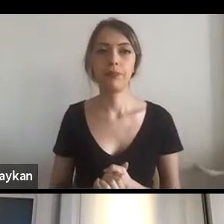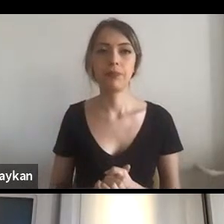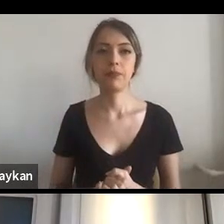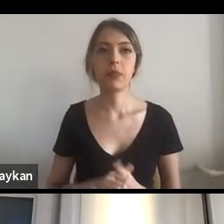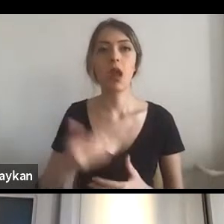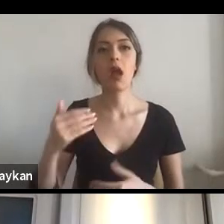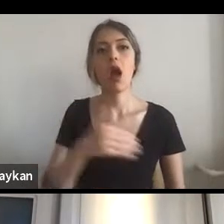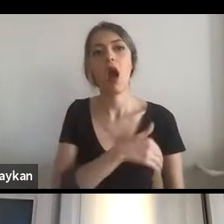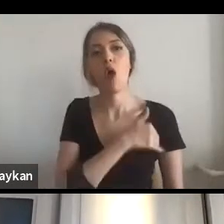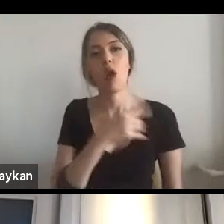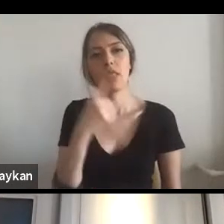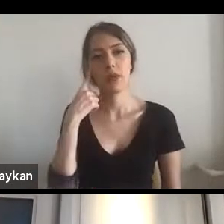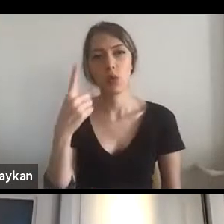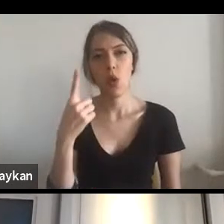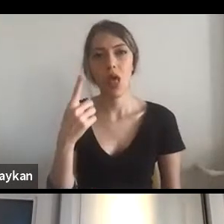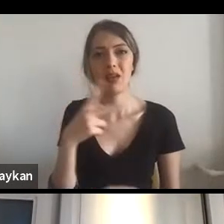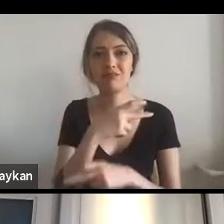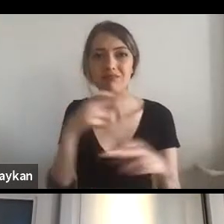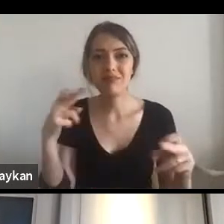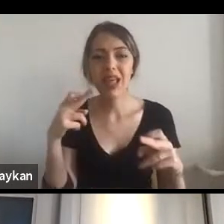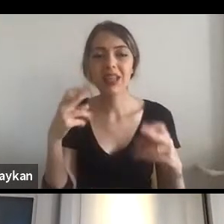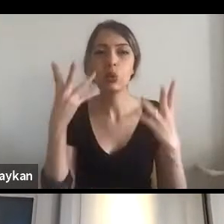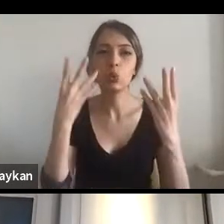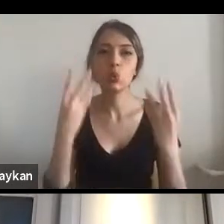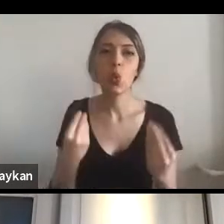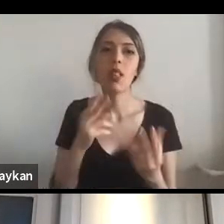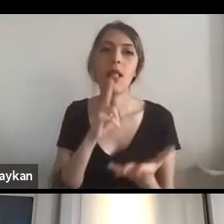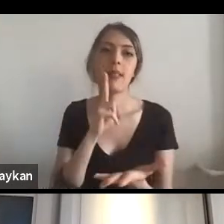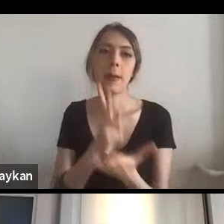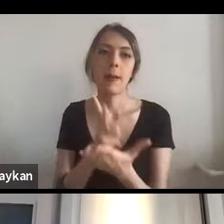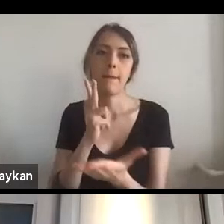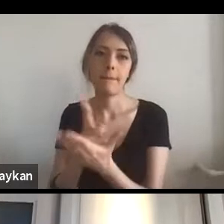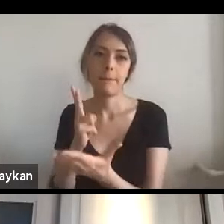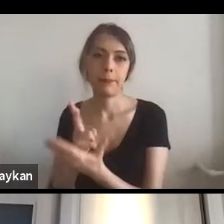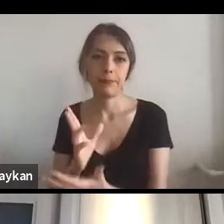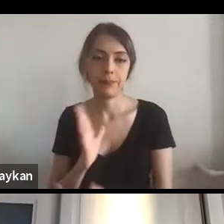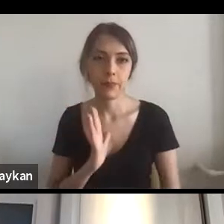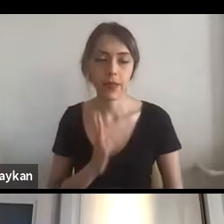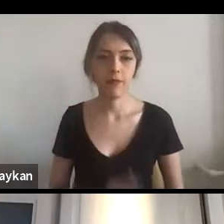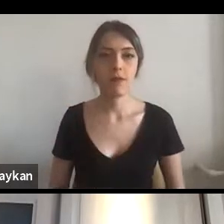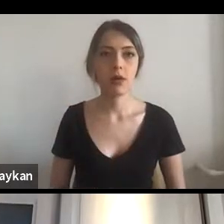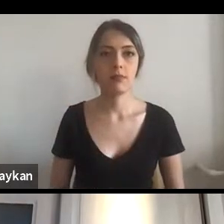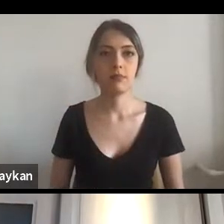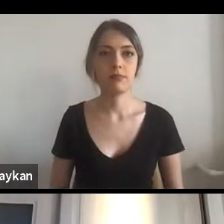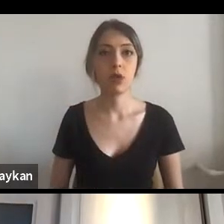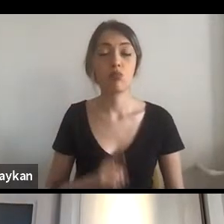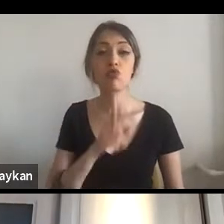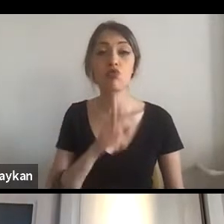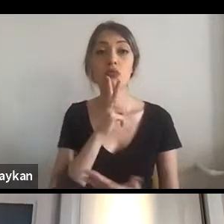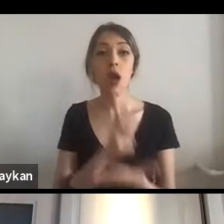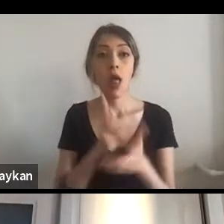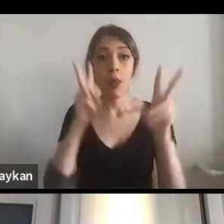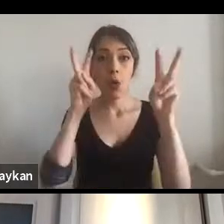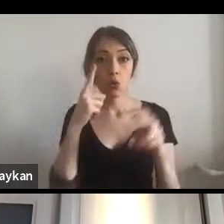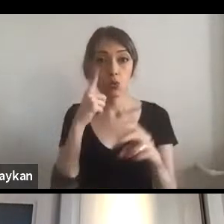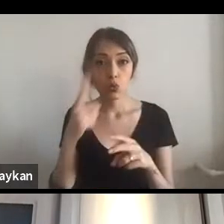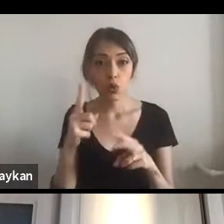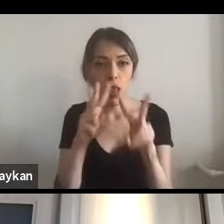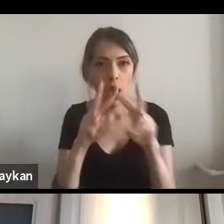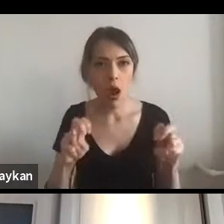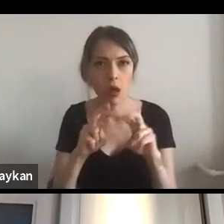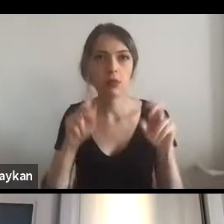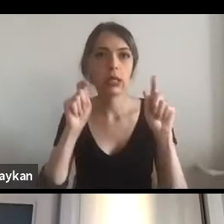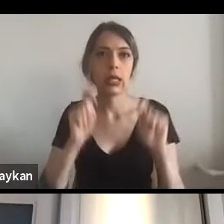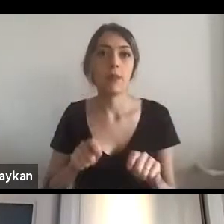avukatlar olarak eksik bulduğu kararların konu bazlı analizine yer verilmesi